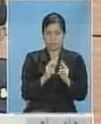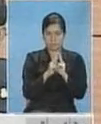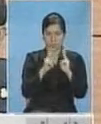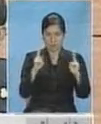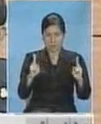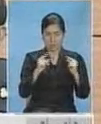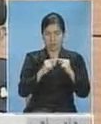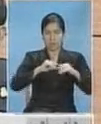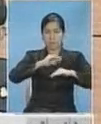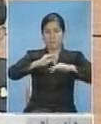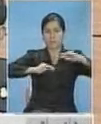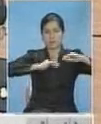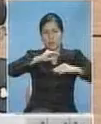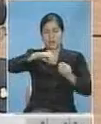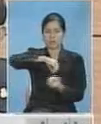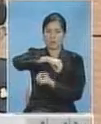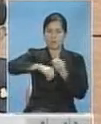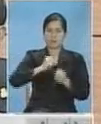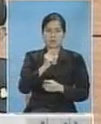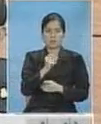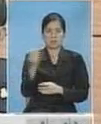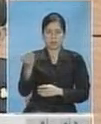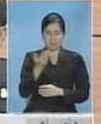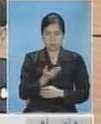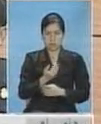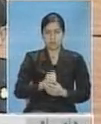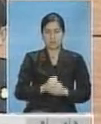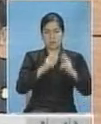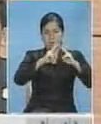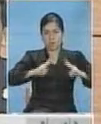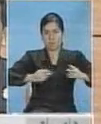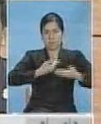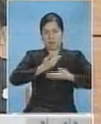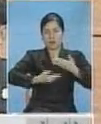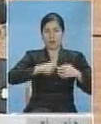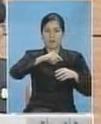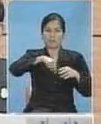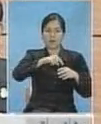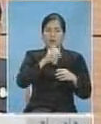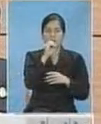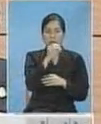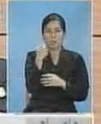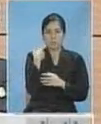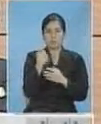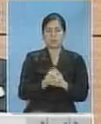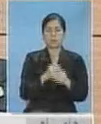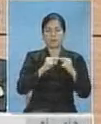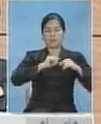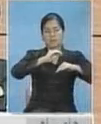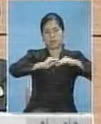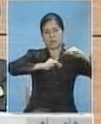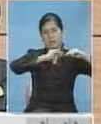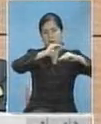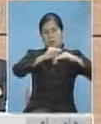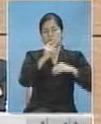เศรษฐกิจได้เรียนเชิญทางกรมการค้าภายในมาแถลงถึงผลความคืบหน้าของโครงการก็พบว่างบประมาณ